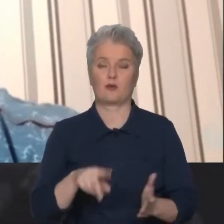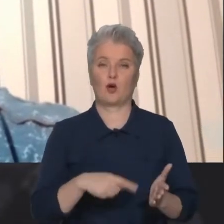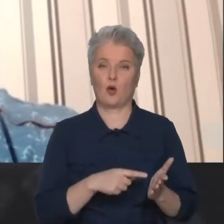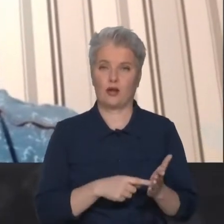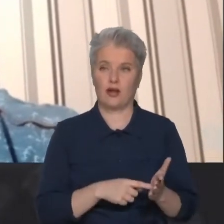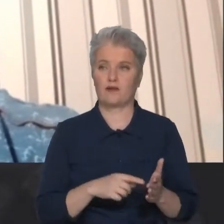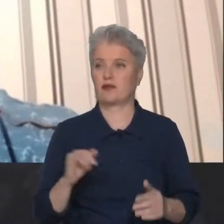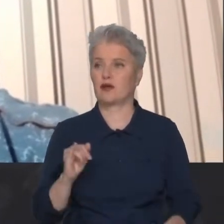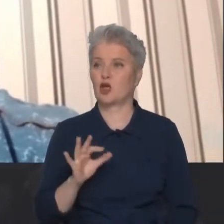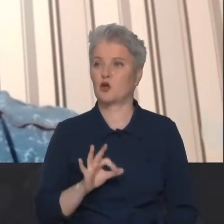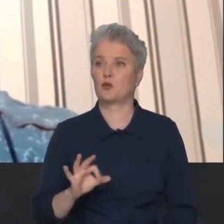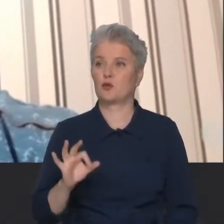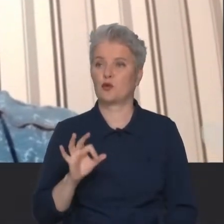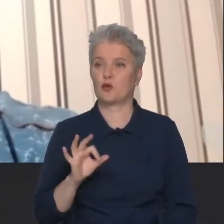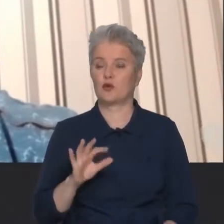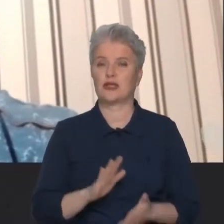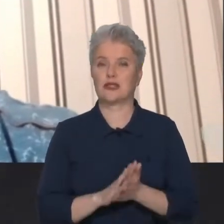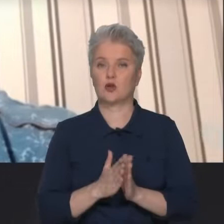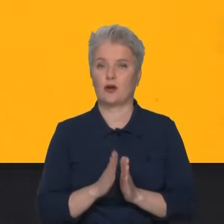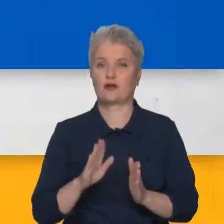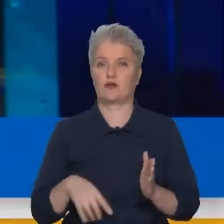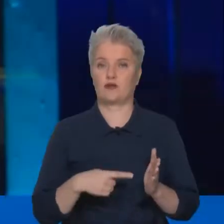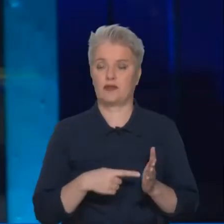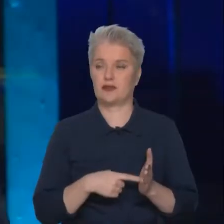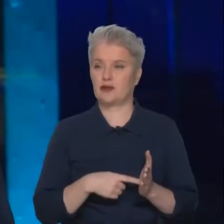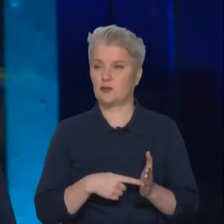про взагалі ситуацію в місті.